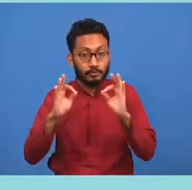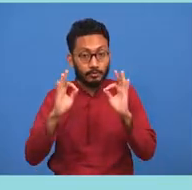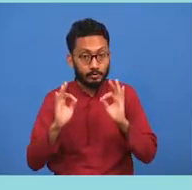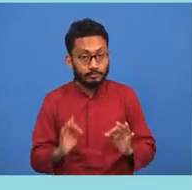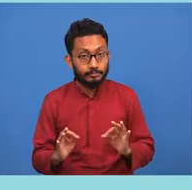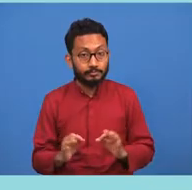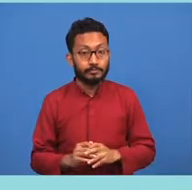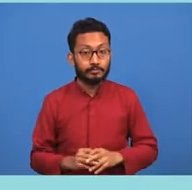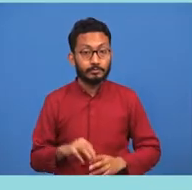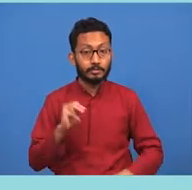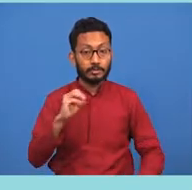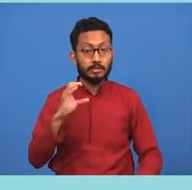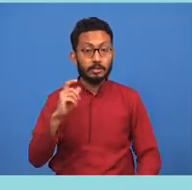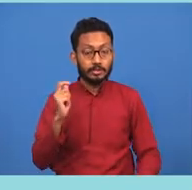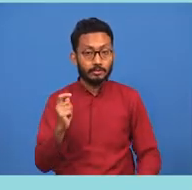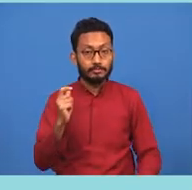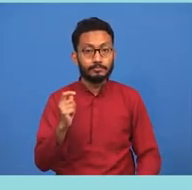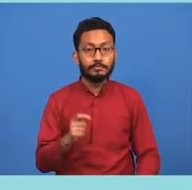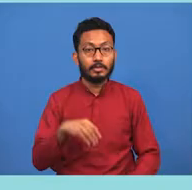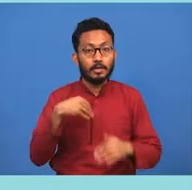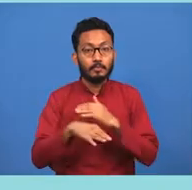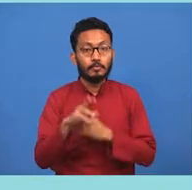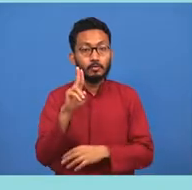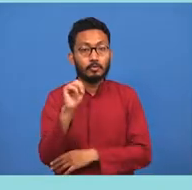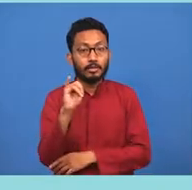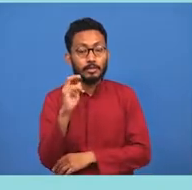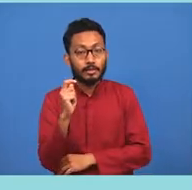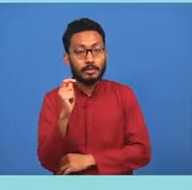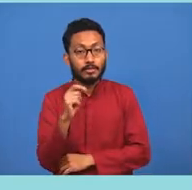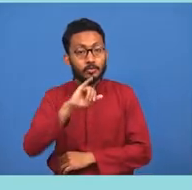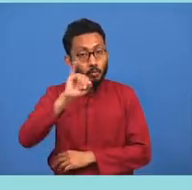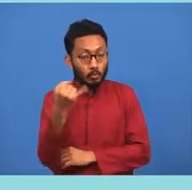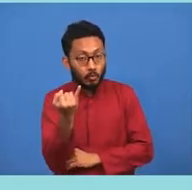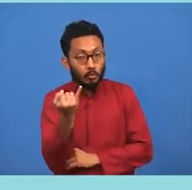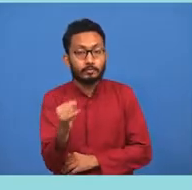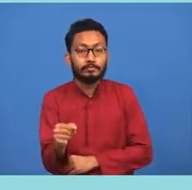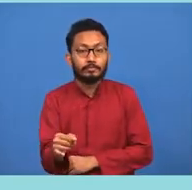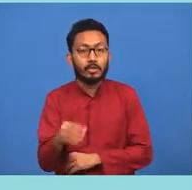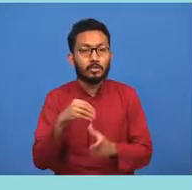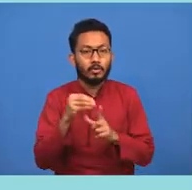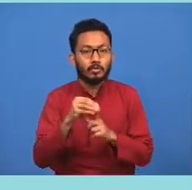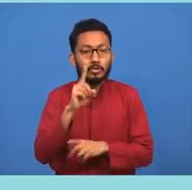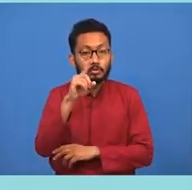MC tita dalam unit joule atau kilojoule.